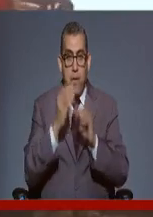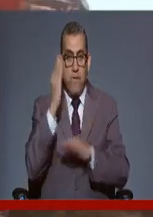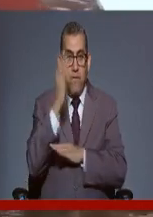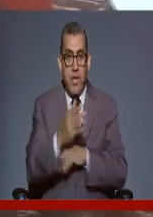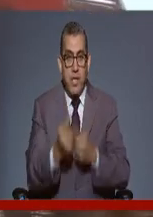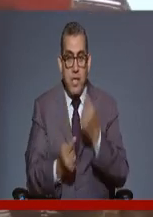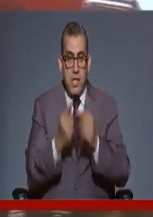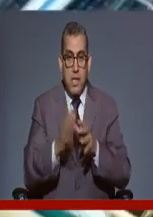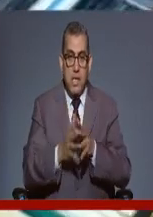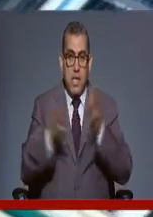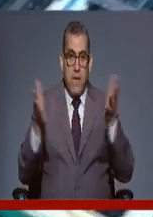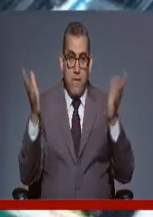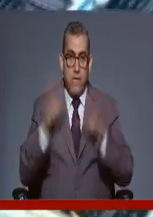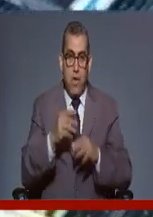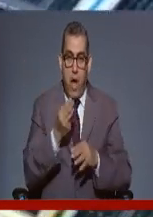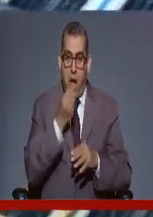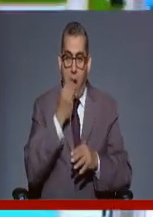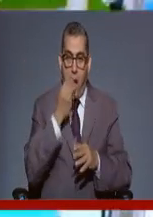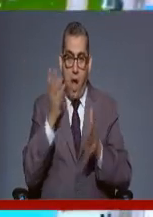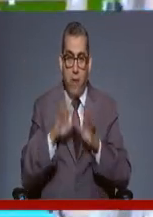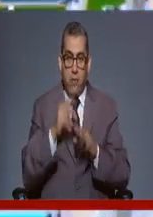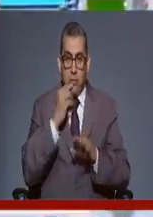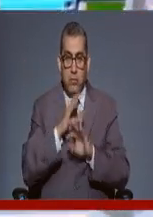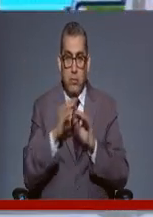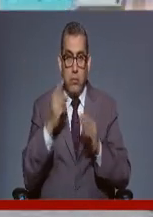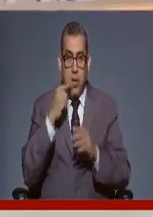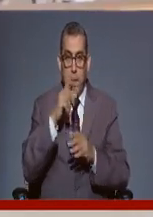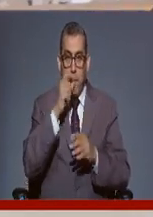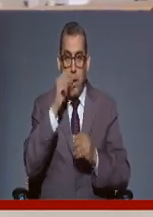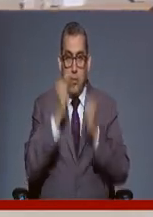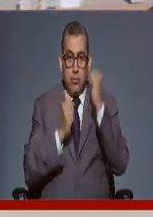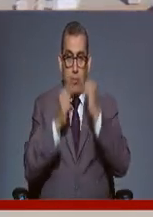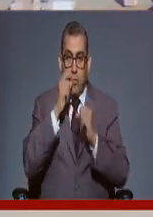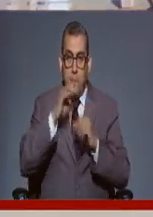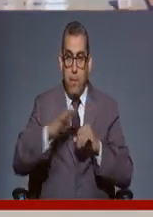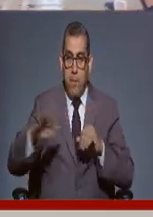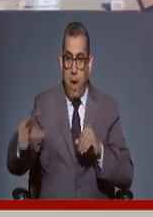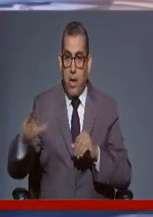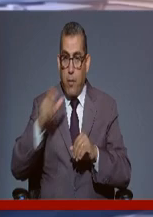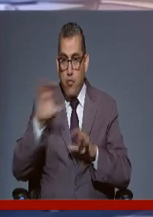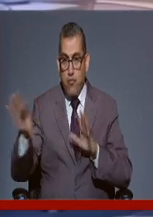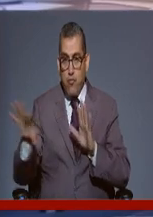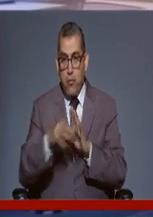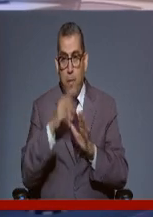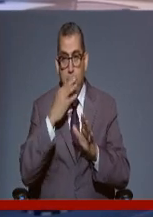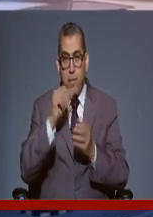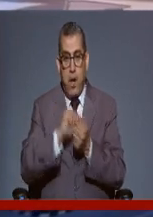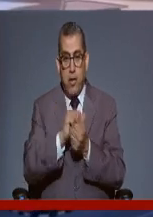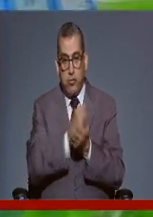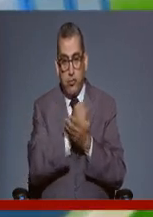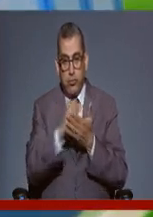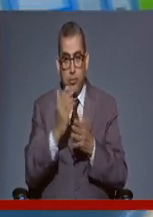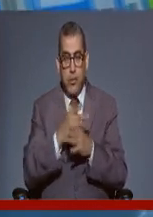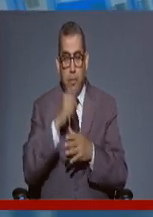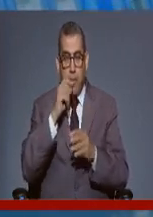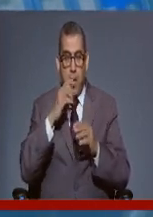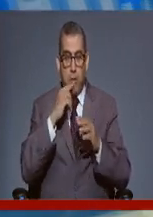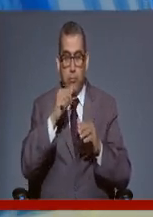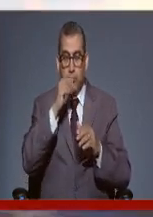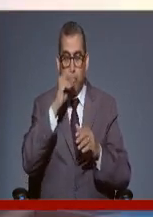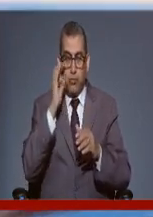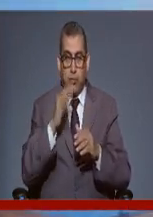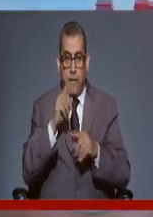تزود كميه الغذاء وتوسعت في محطات معالجه وتحليه مياه البحر علشان توفر نصيب اكبر من المياه للفرد